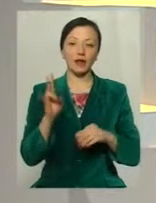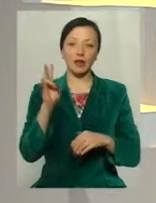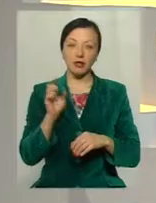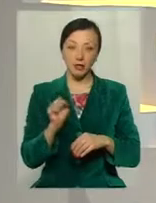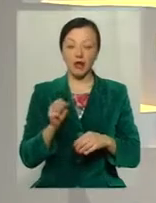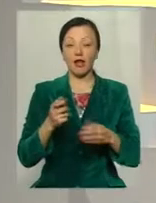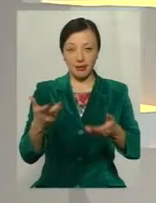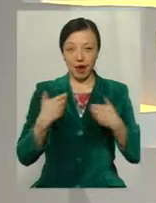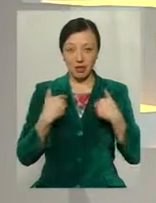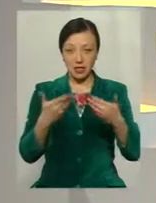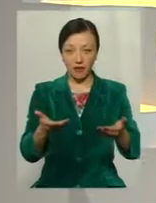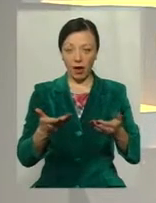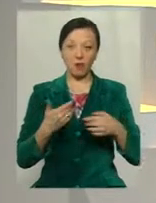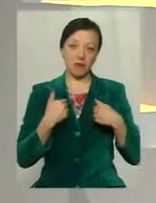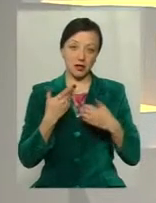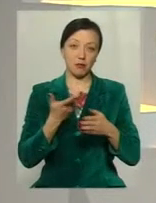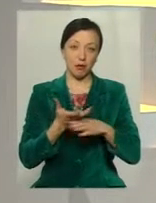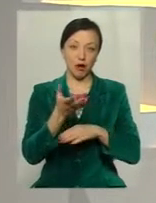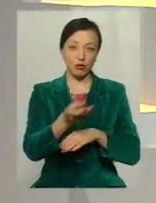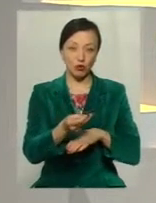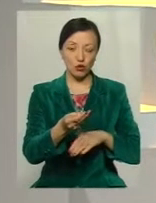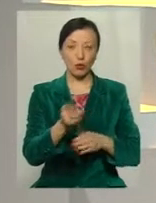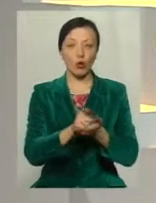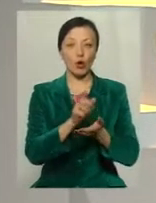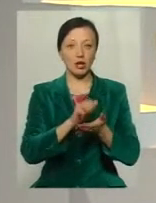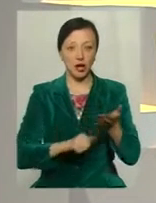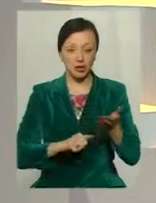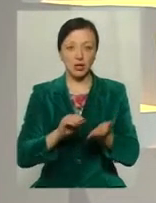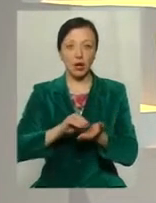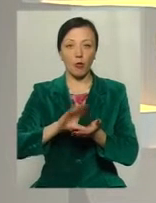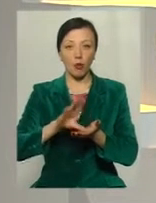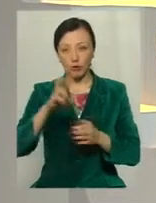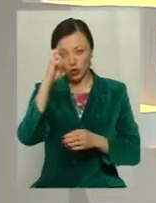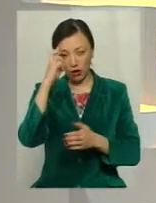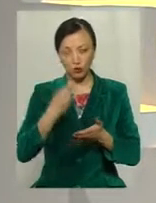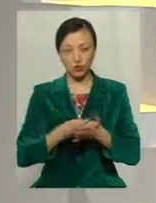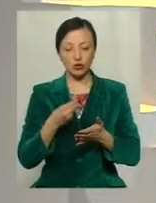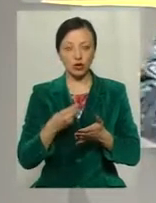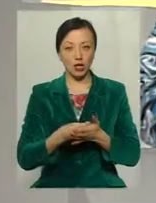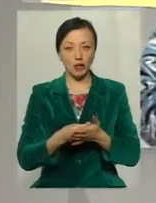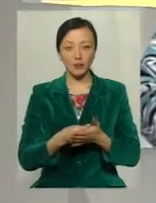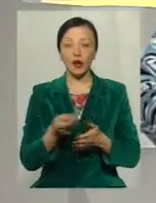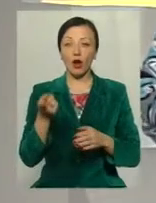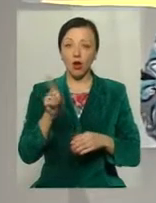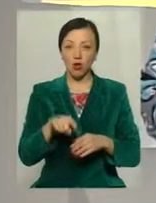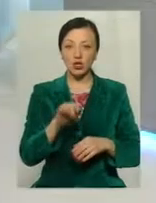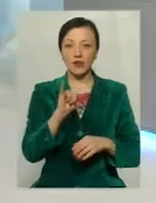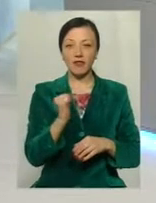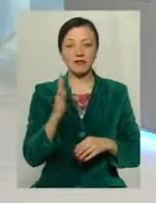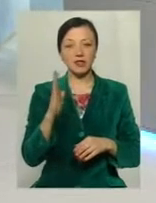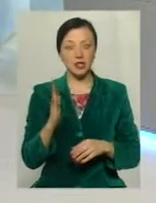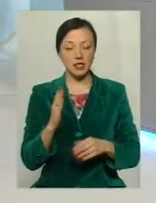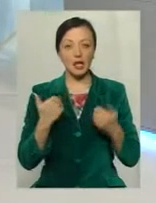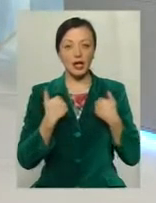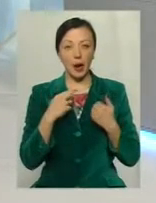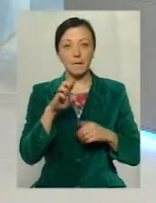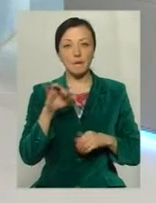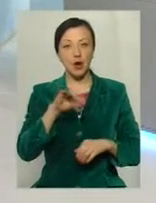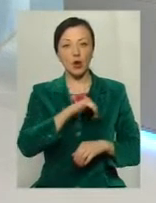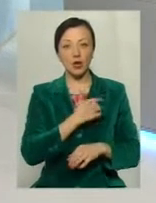завданням якісь інші цілі, аніж роз'яснити, за якими принципами планують формувати і куди спрямовувати